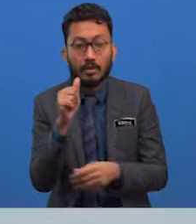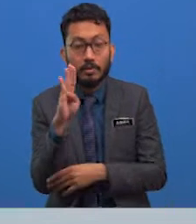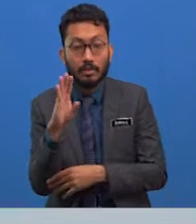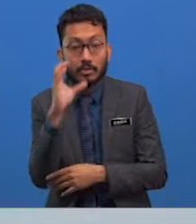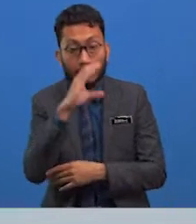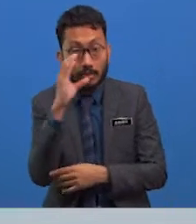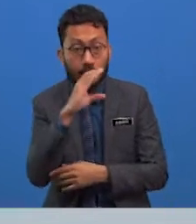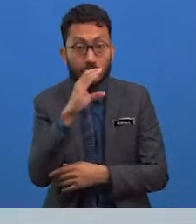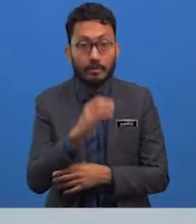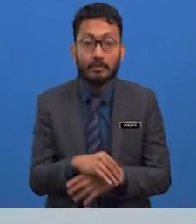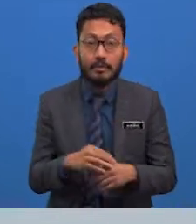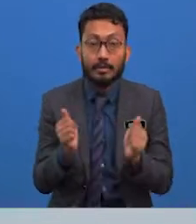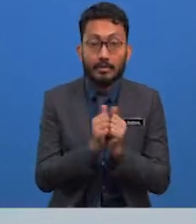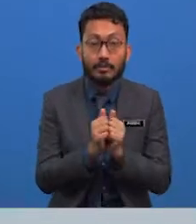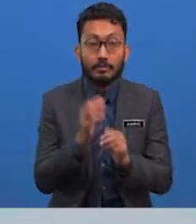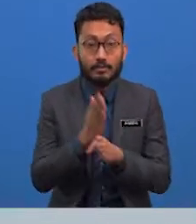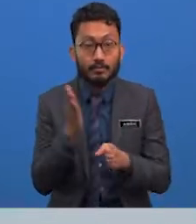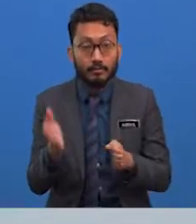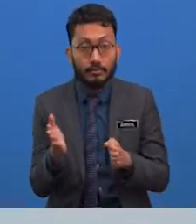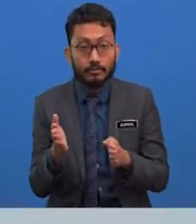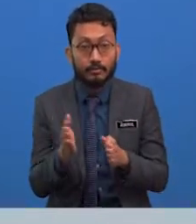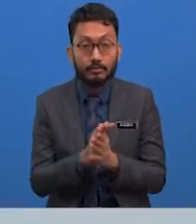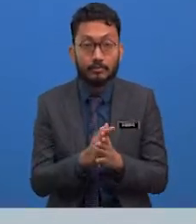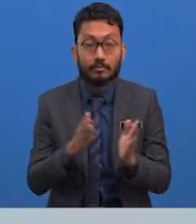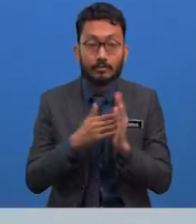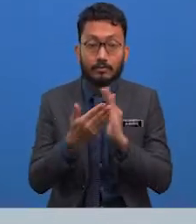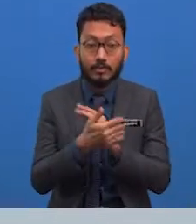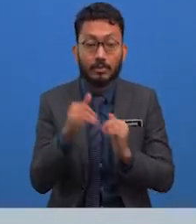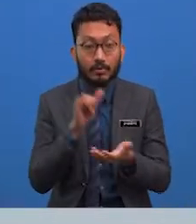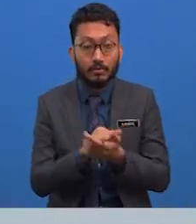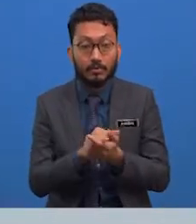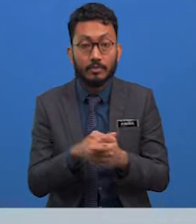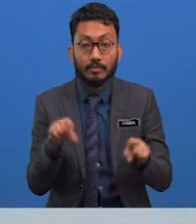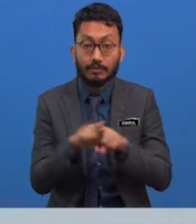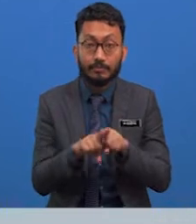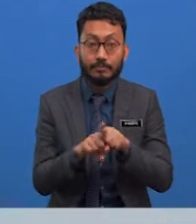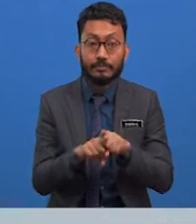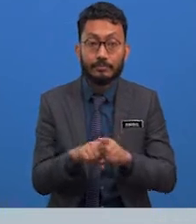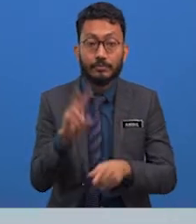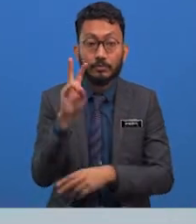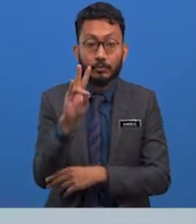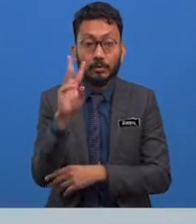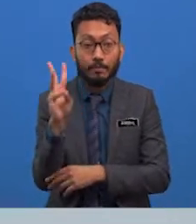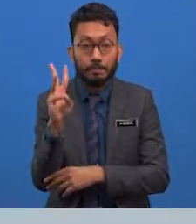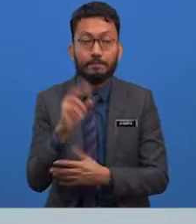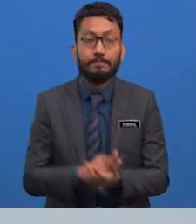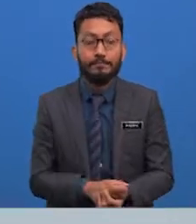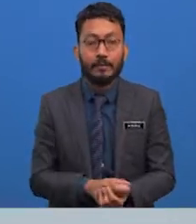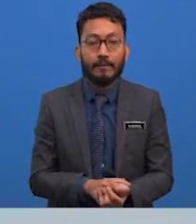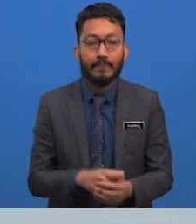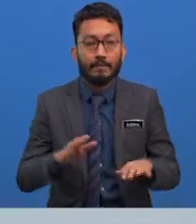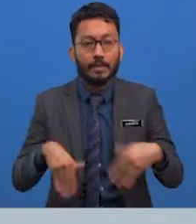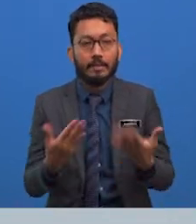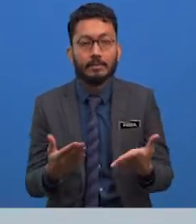dicari menggunakan ciri sudut sepadan. Oleh itu, A bersamaan 76 darjah.